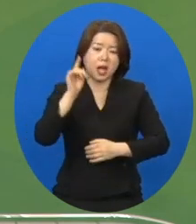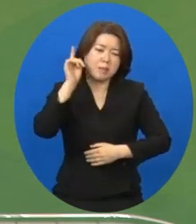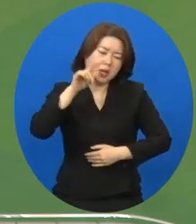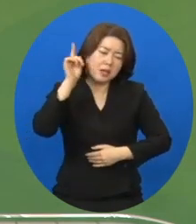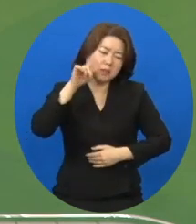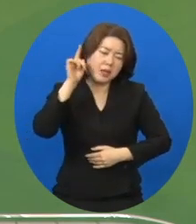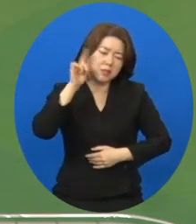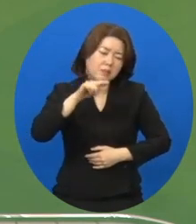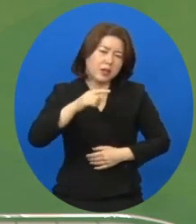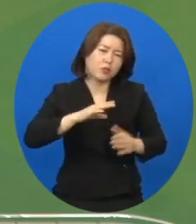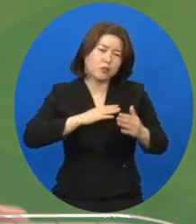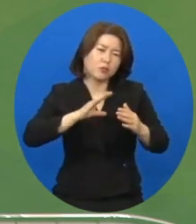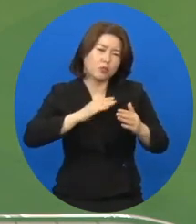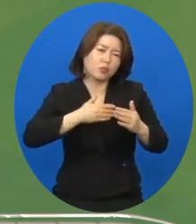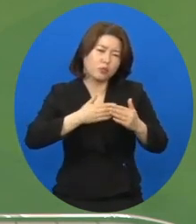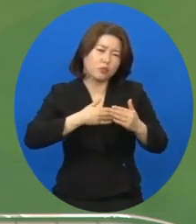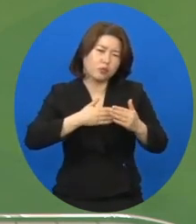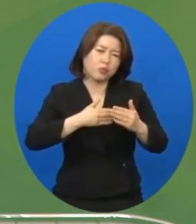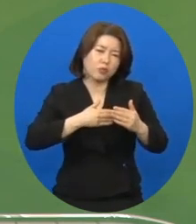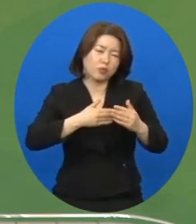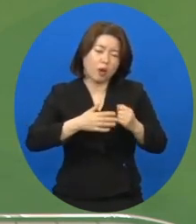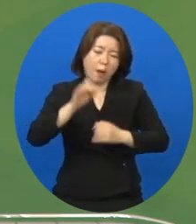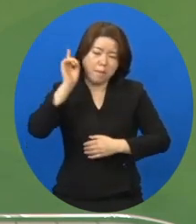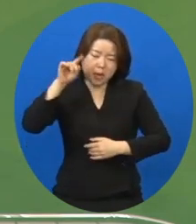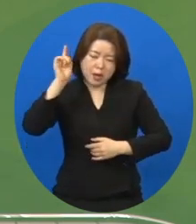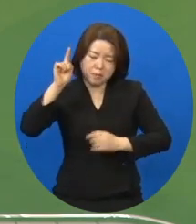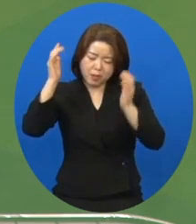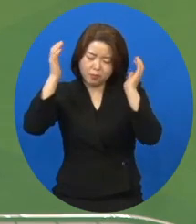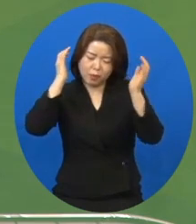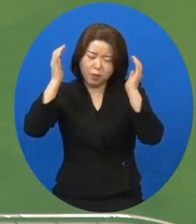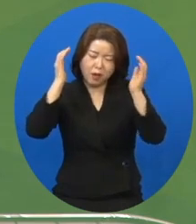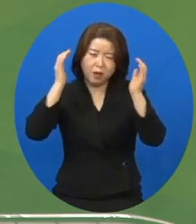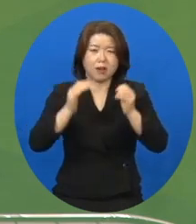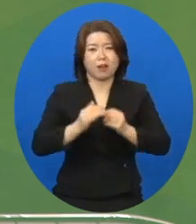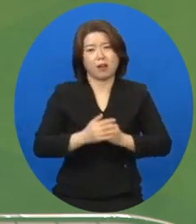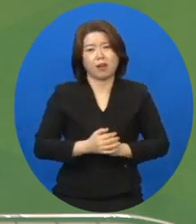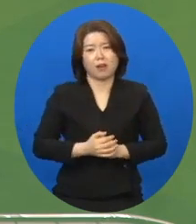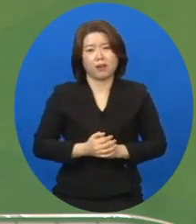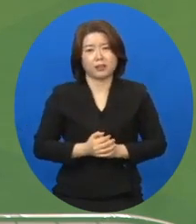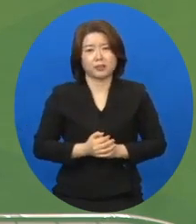두려워요. 매일매일이 혼란스러워요.